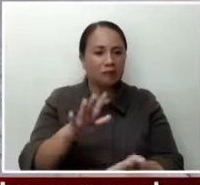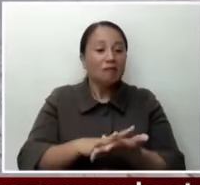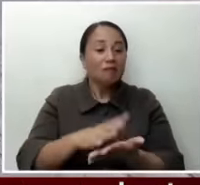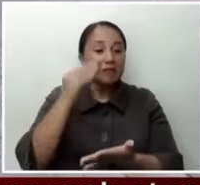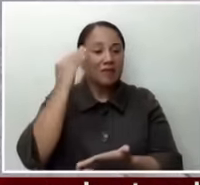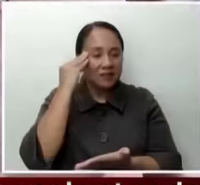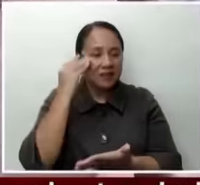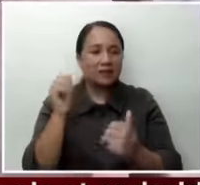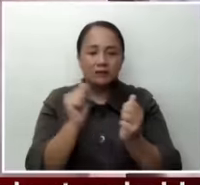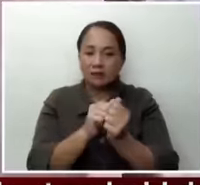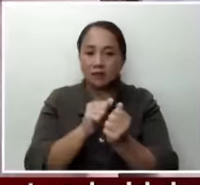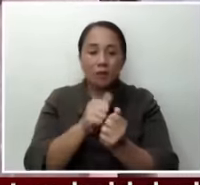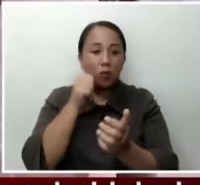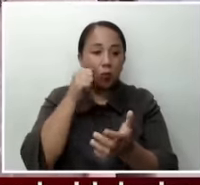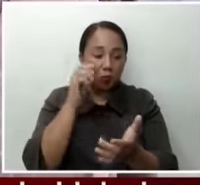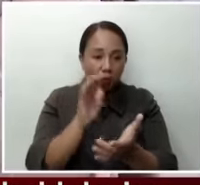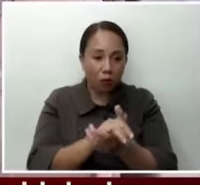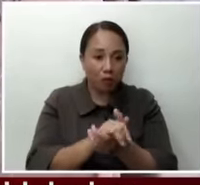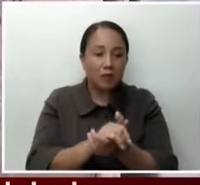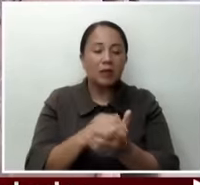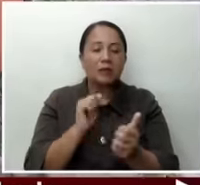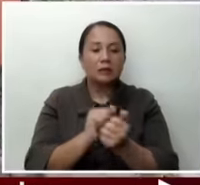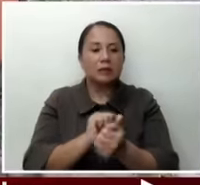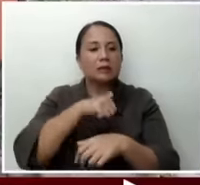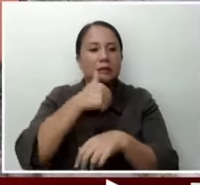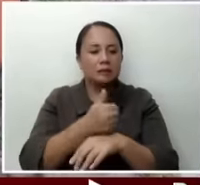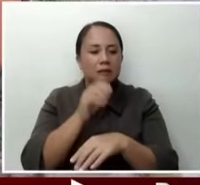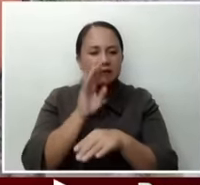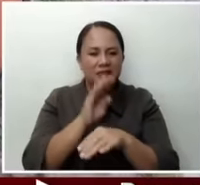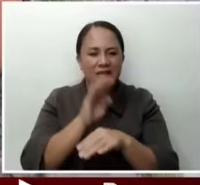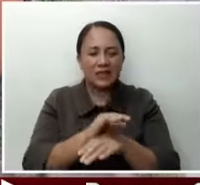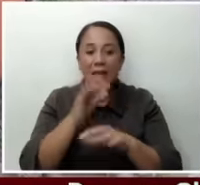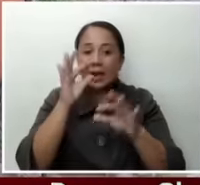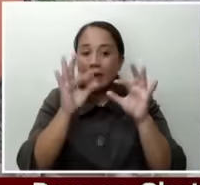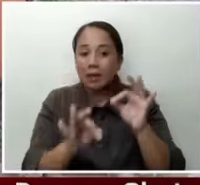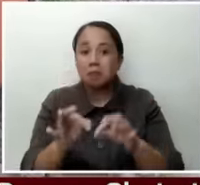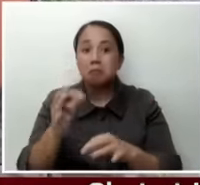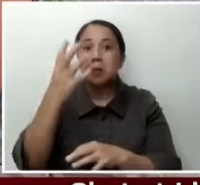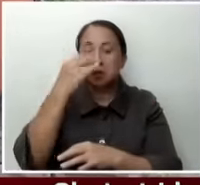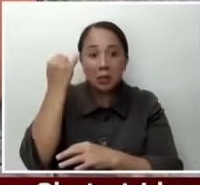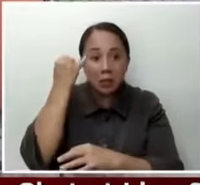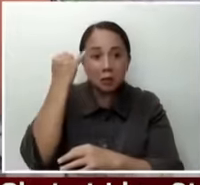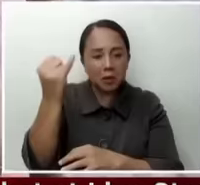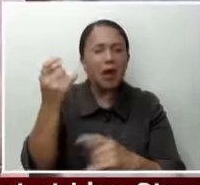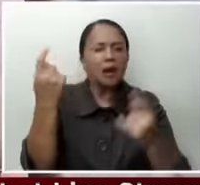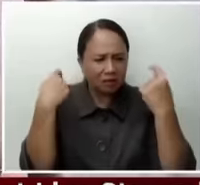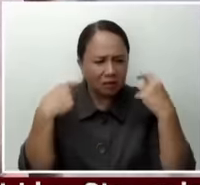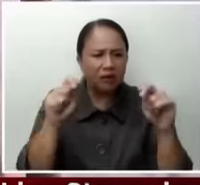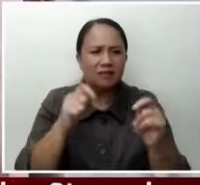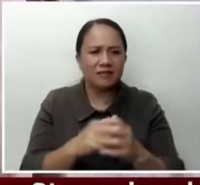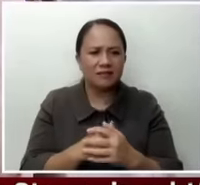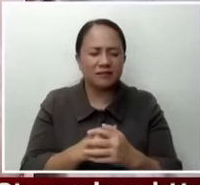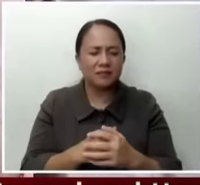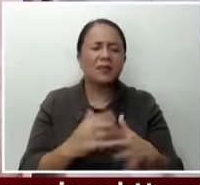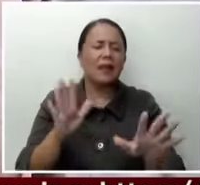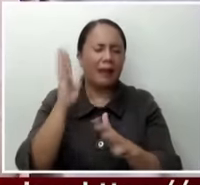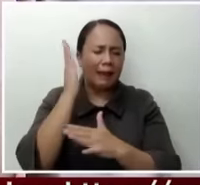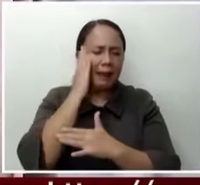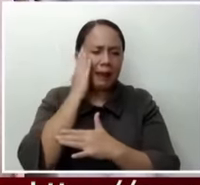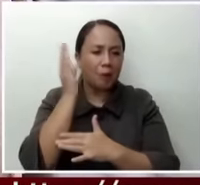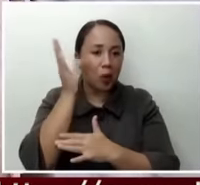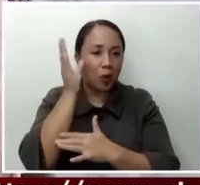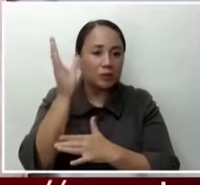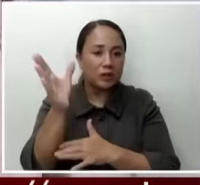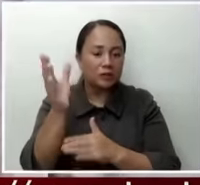ng kanyang misis sa pagtatayo ng negosyo. Kung may magandang ideya, subukan! Alam ko yung concept ko na